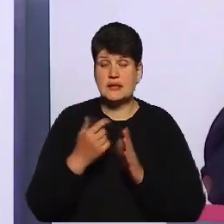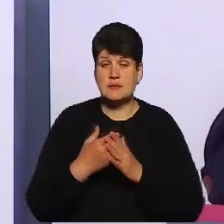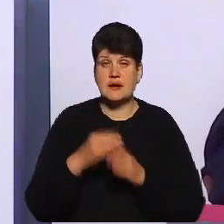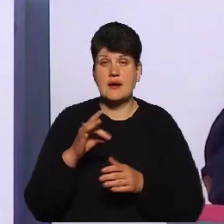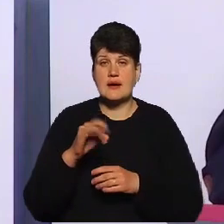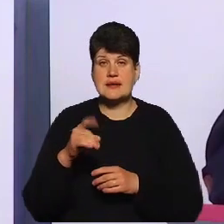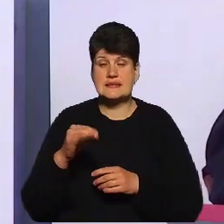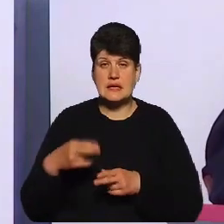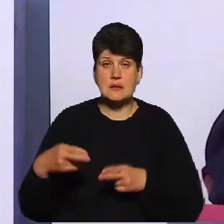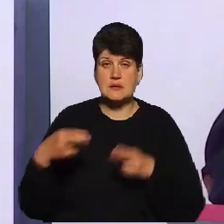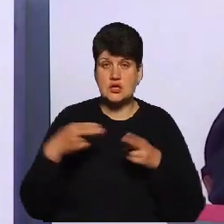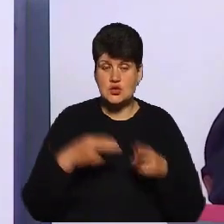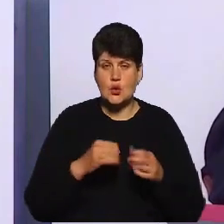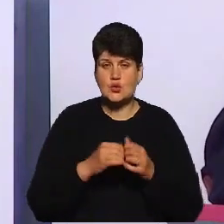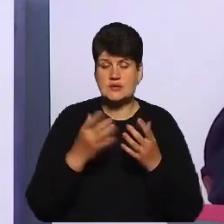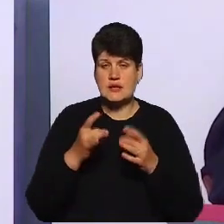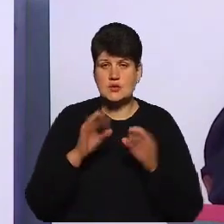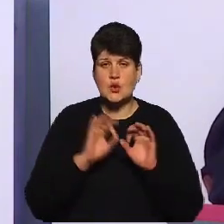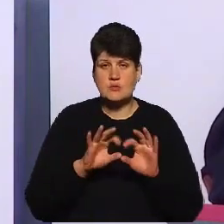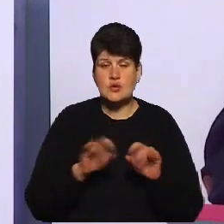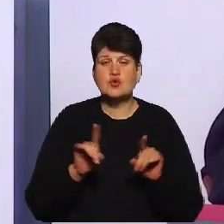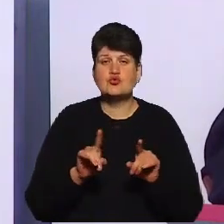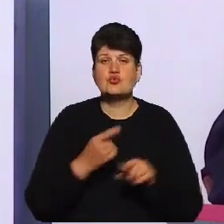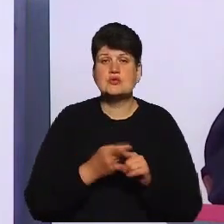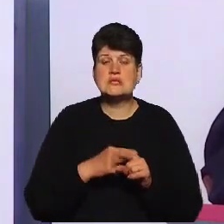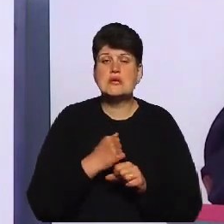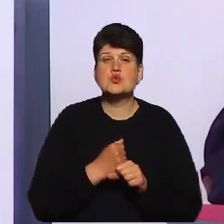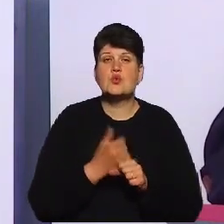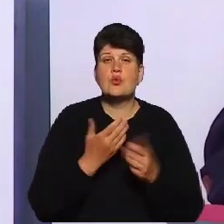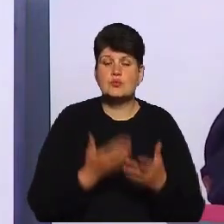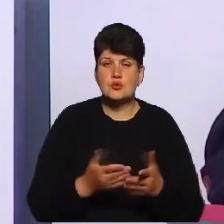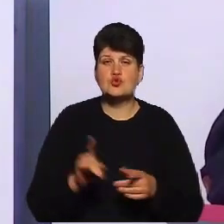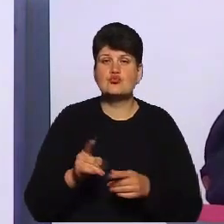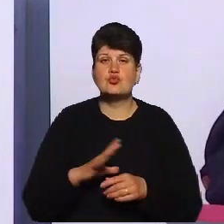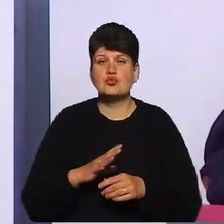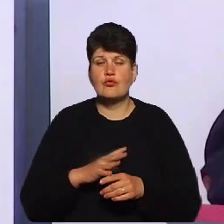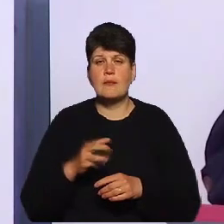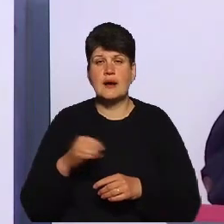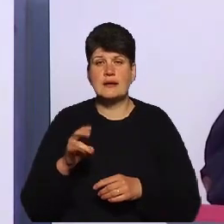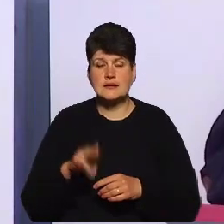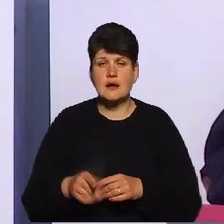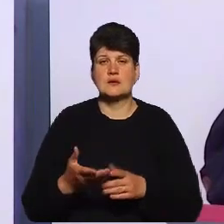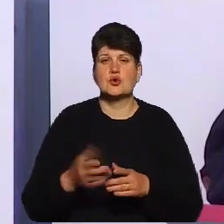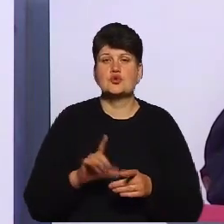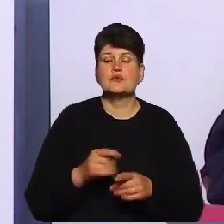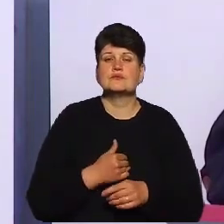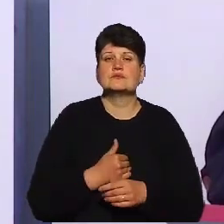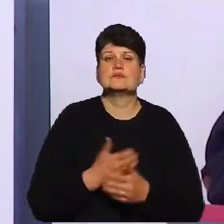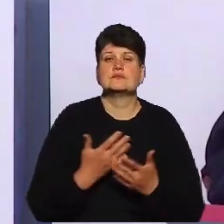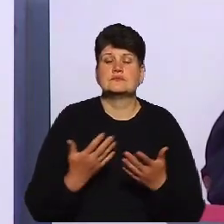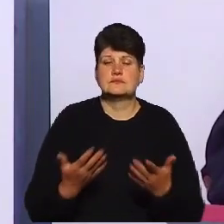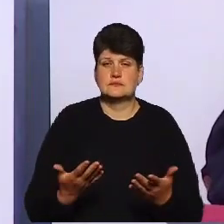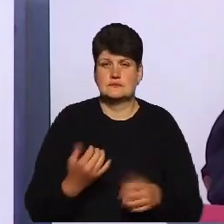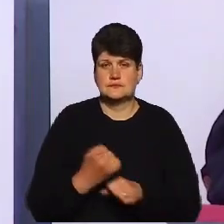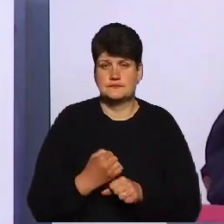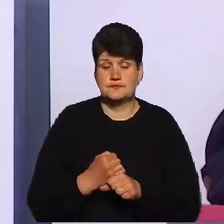разу об'ясняється, чому та резиденція зроблена, чого був Майдан, чого цей Майдан прагнув. І діти, я